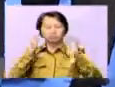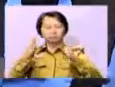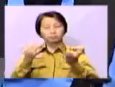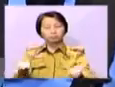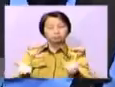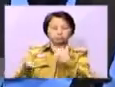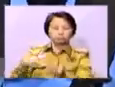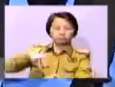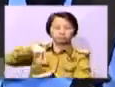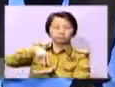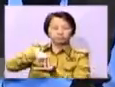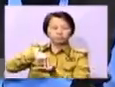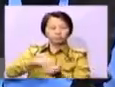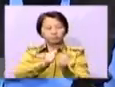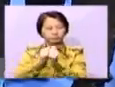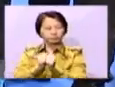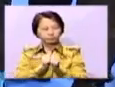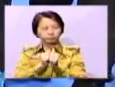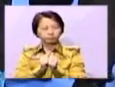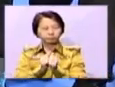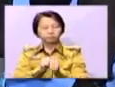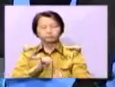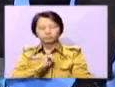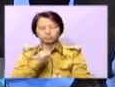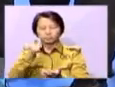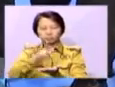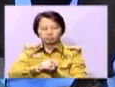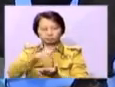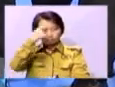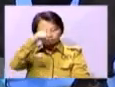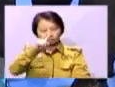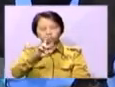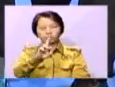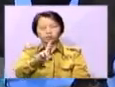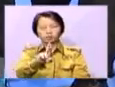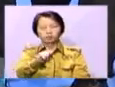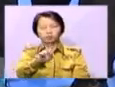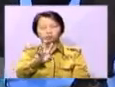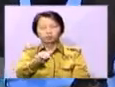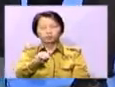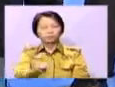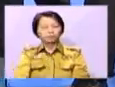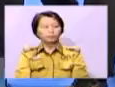bangkit bersama! Muhan Chidasami melaporkan untuk BTTV RTM.